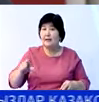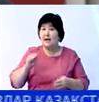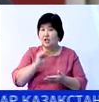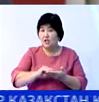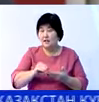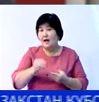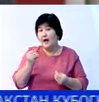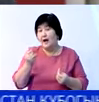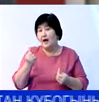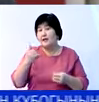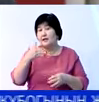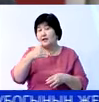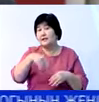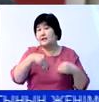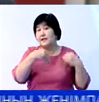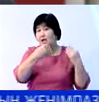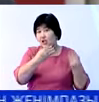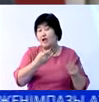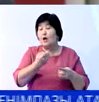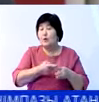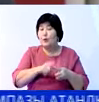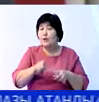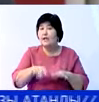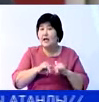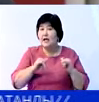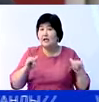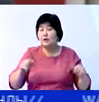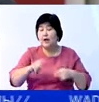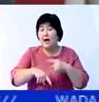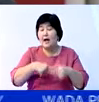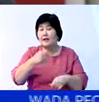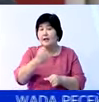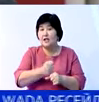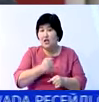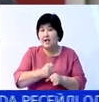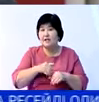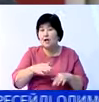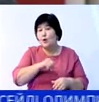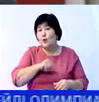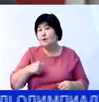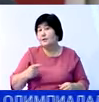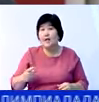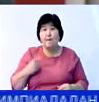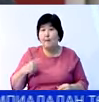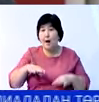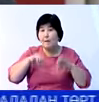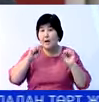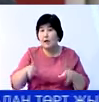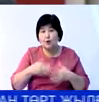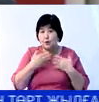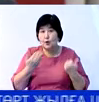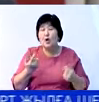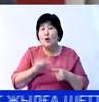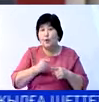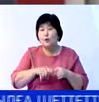қаржы сыртқа шығады. Өткені оның жетілдіріп арғарай жасайтын өзімізде мамандар жоқ. Міне біз сол